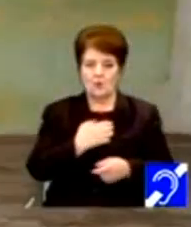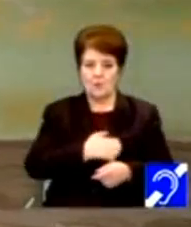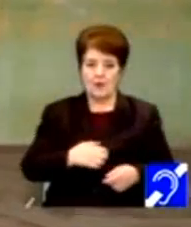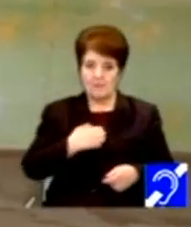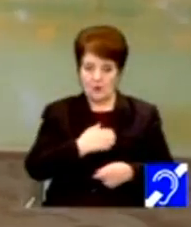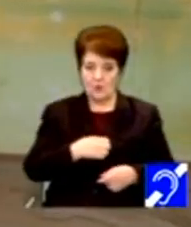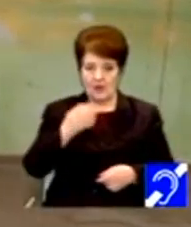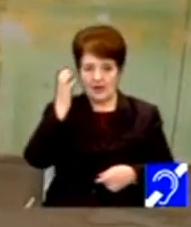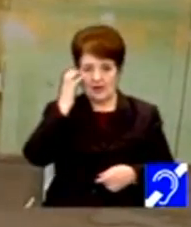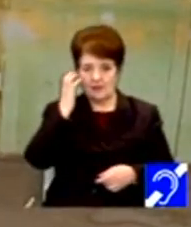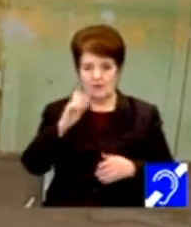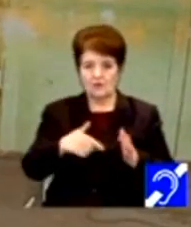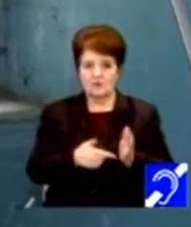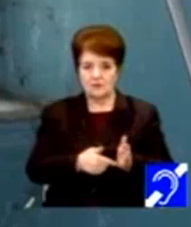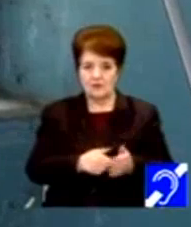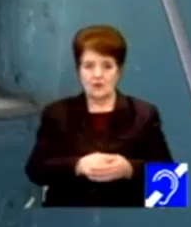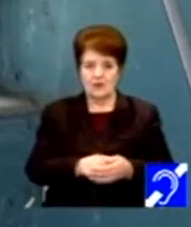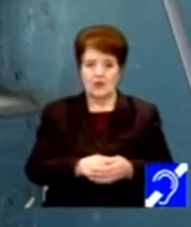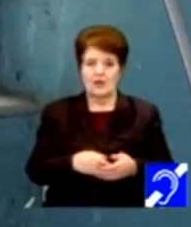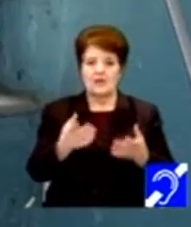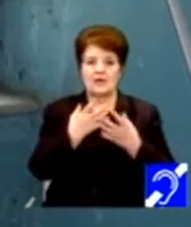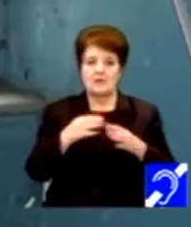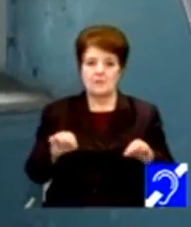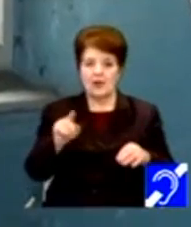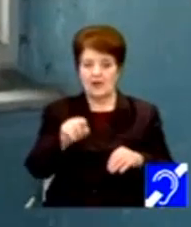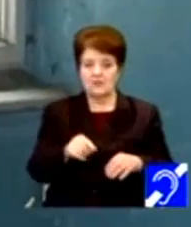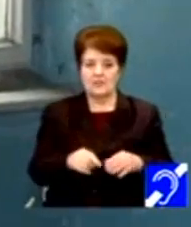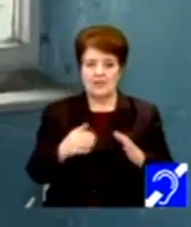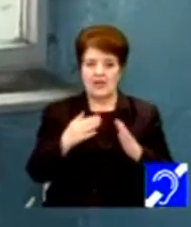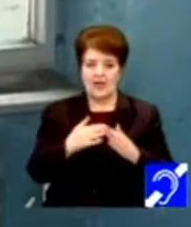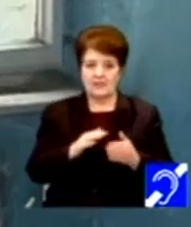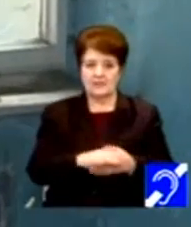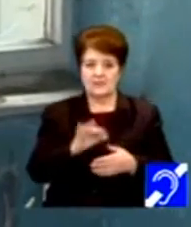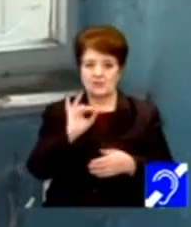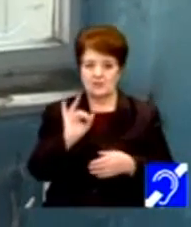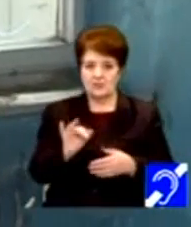orașului Cernăuți să obținem eliberarea acestei case și